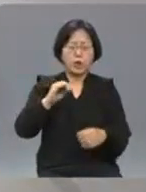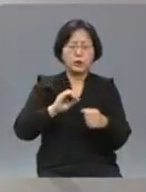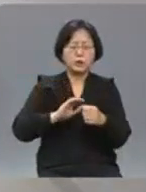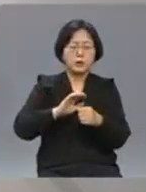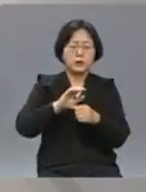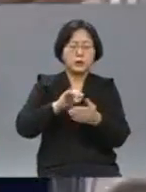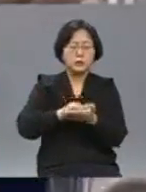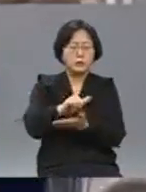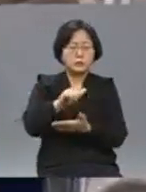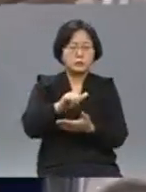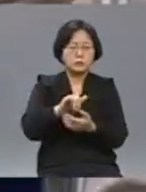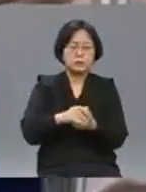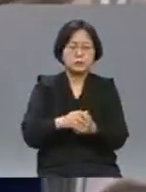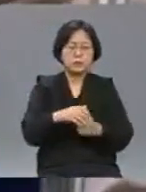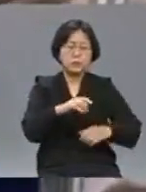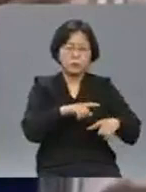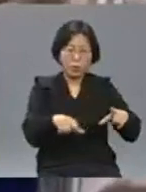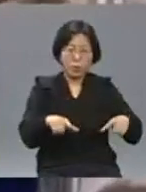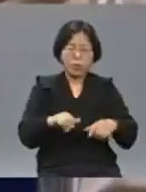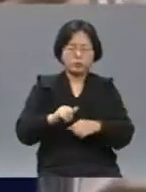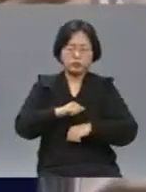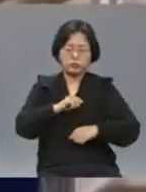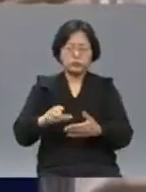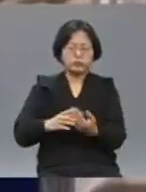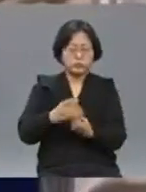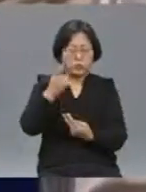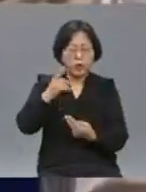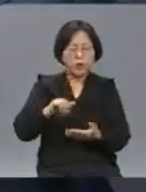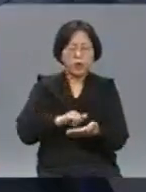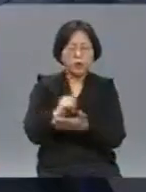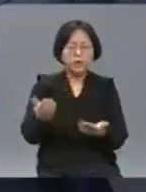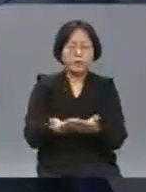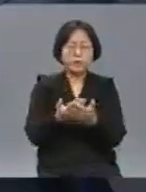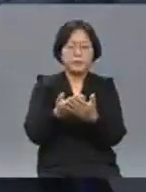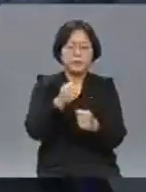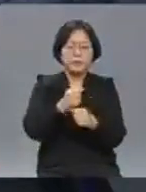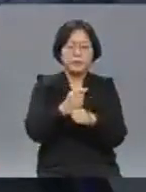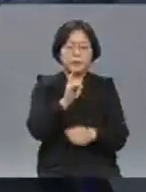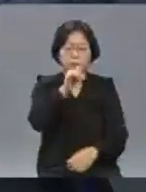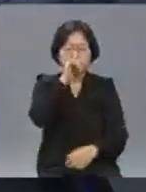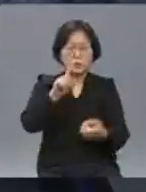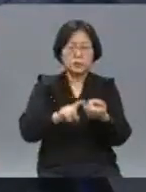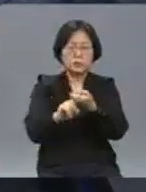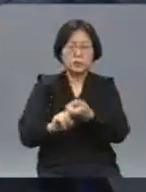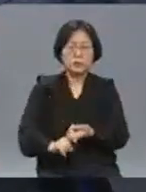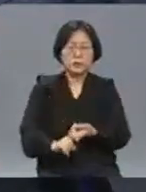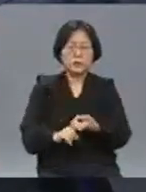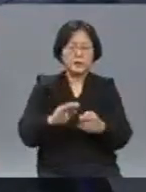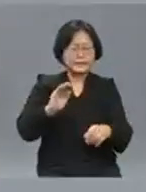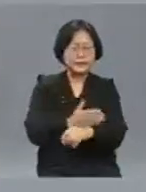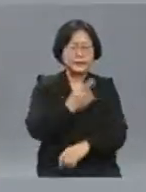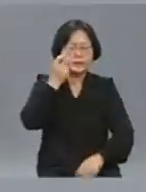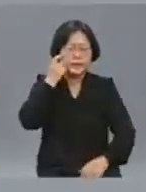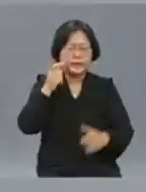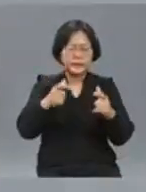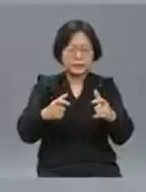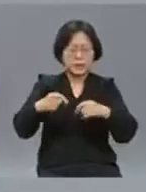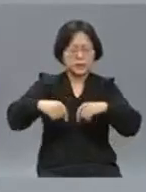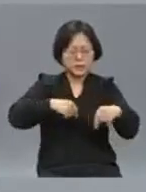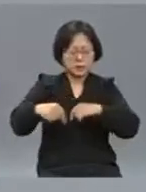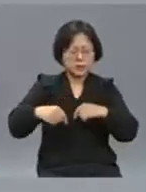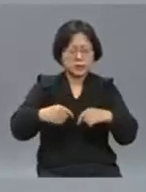무안국제공항을 민간과 군 통합공항으로 육성해야 한다고 주장했습니다. 연합회는 또 선입견과 지역 내